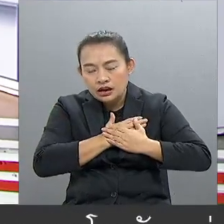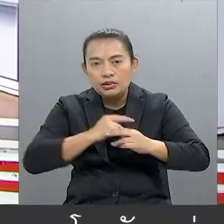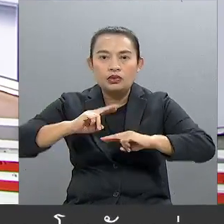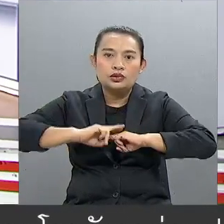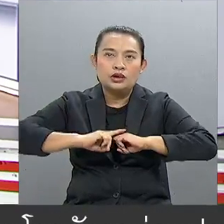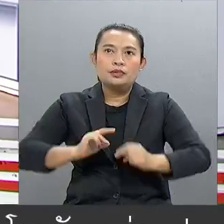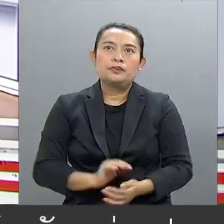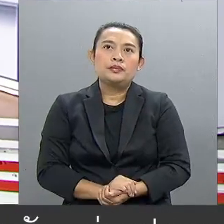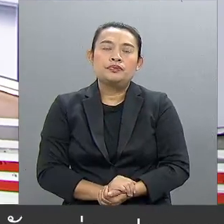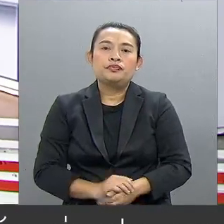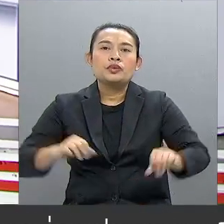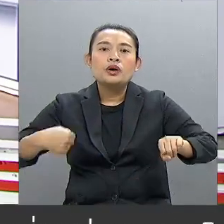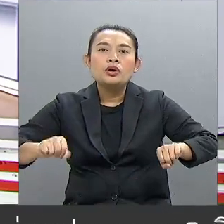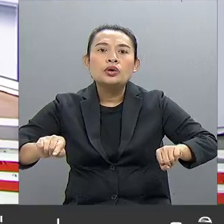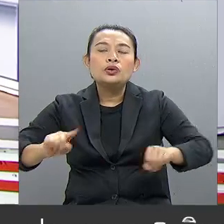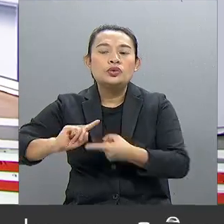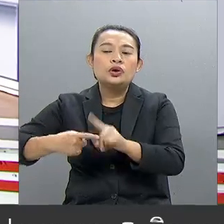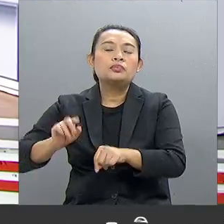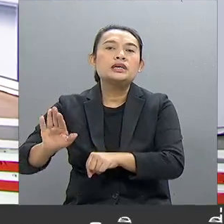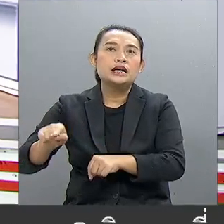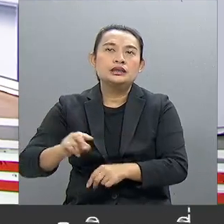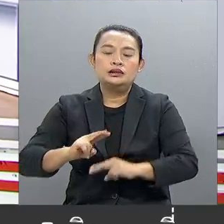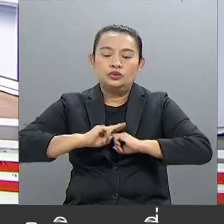ตอนนั้นมันเป็นรถเพื่อนนะฮะ อันนี้สมควรที่